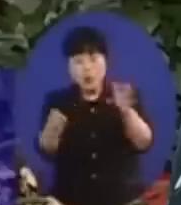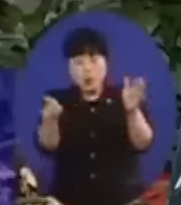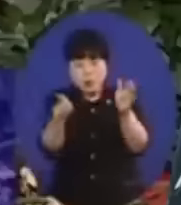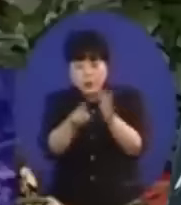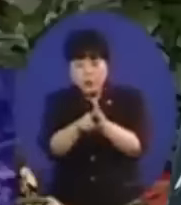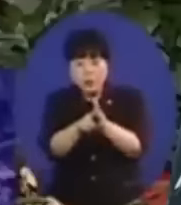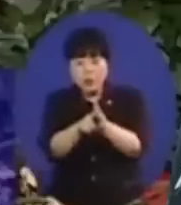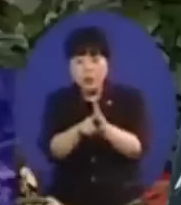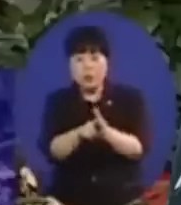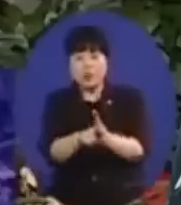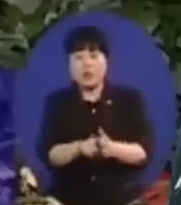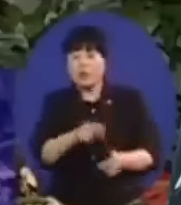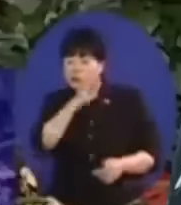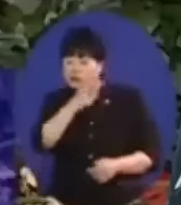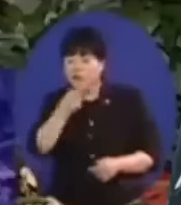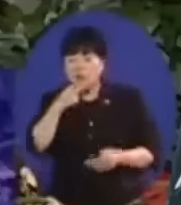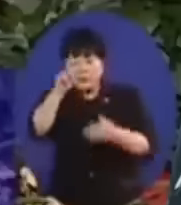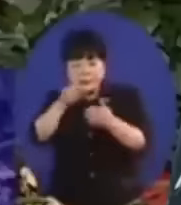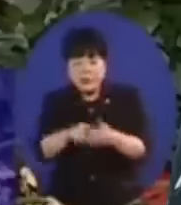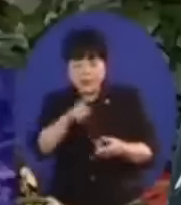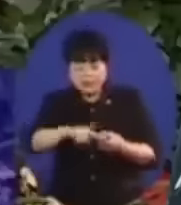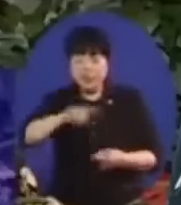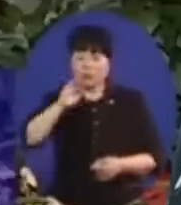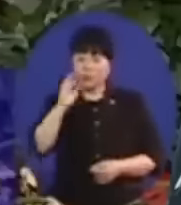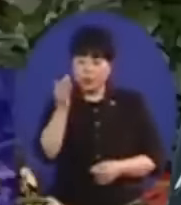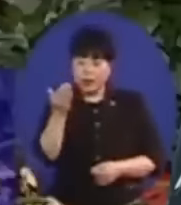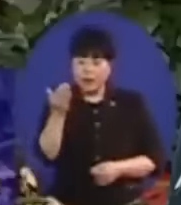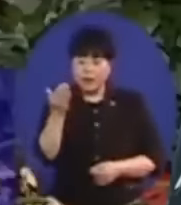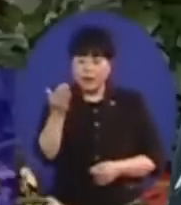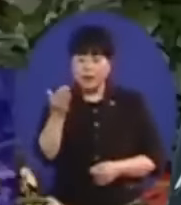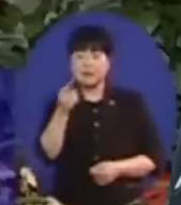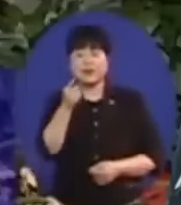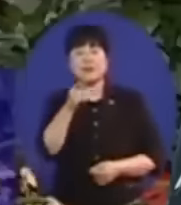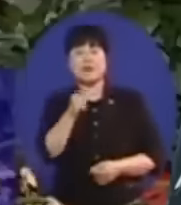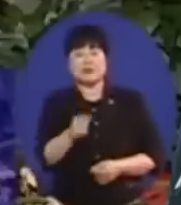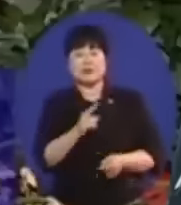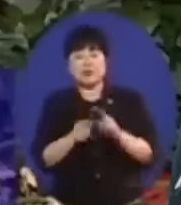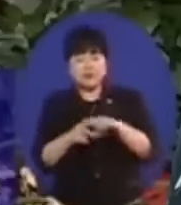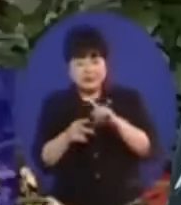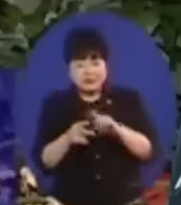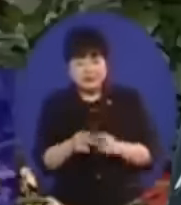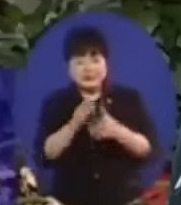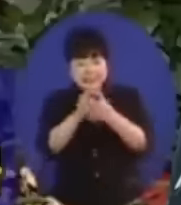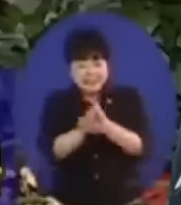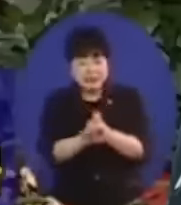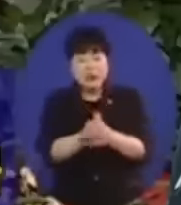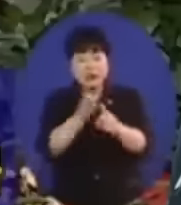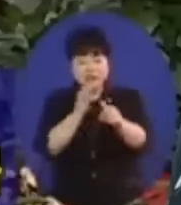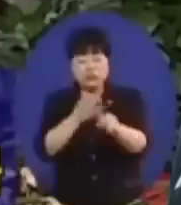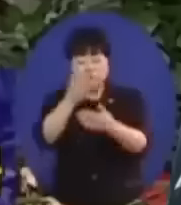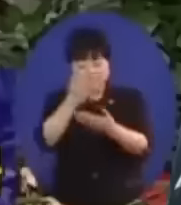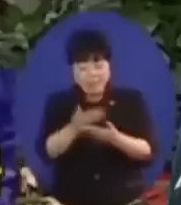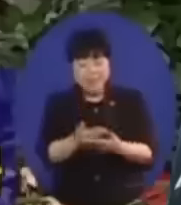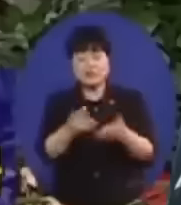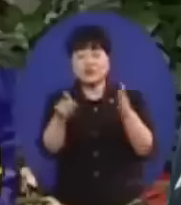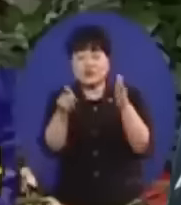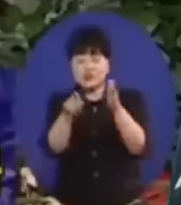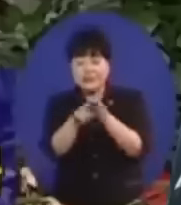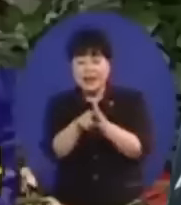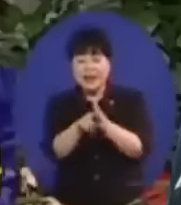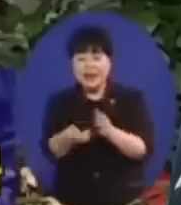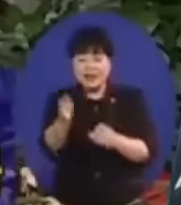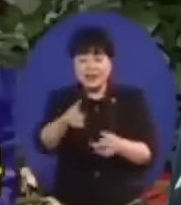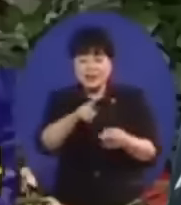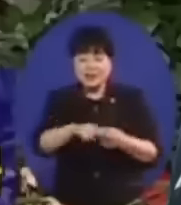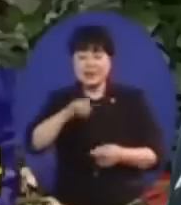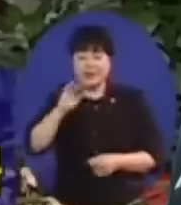믿고 마음에 의심하지 아니하면 그대로 되리라. 그러므로 내가 너희에게 말하노니 무엇이든지 기도하고 구한 것은 받은 줄로 믿어라. 그리하면